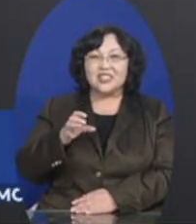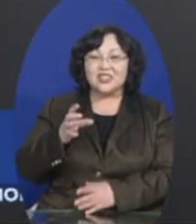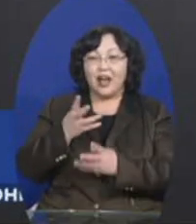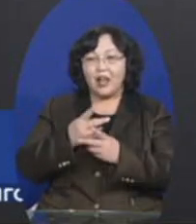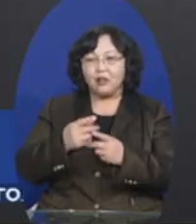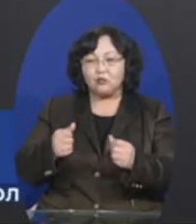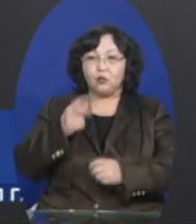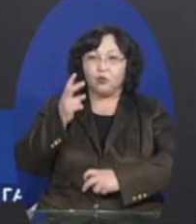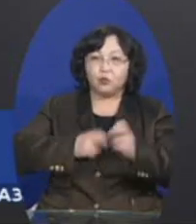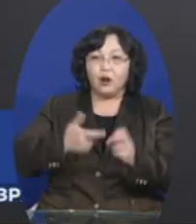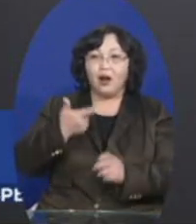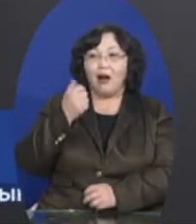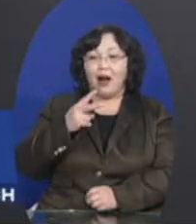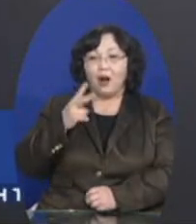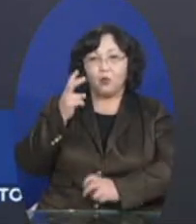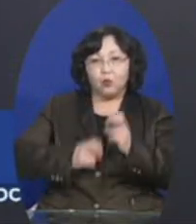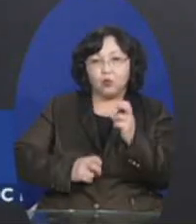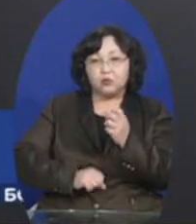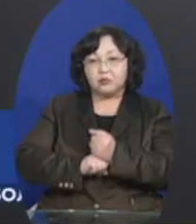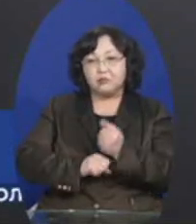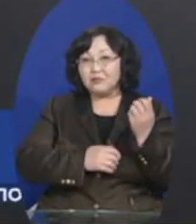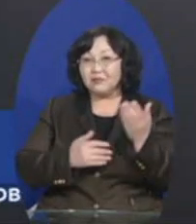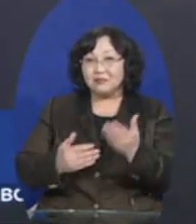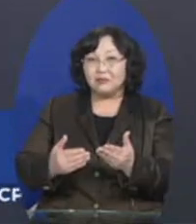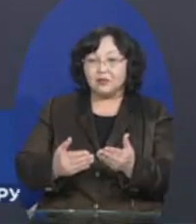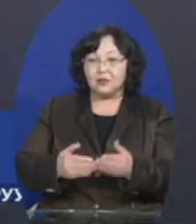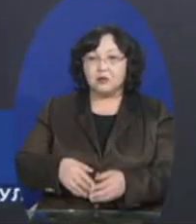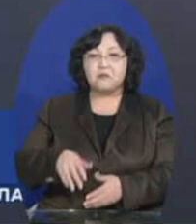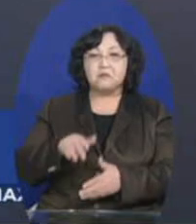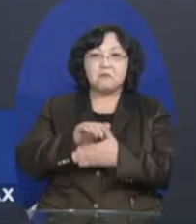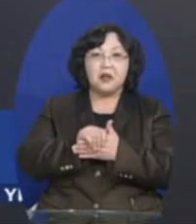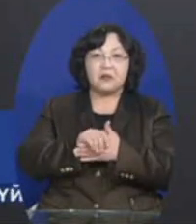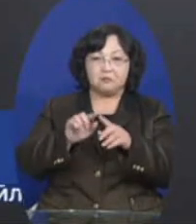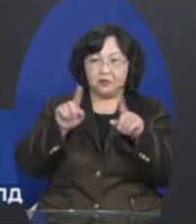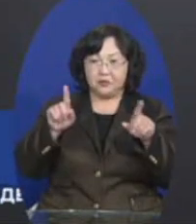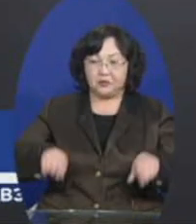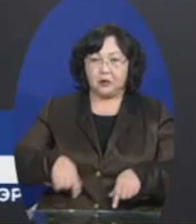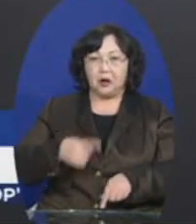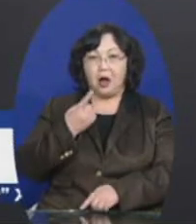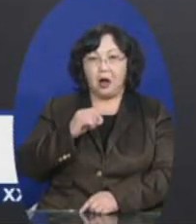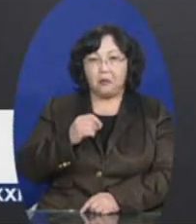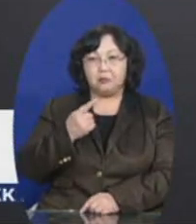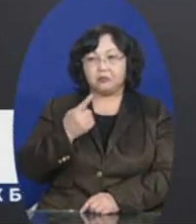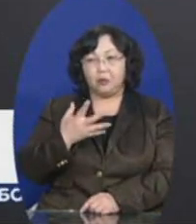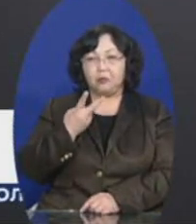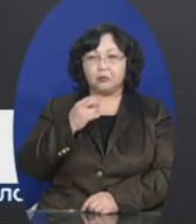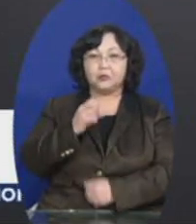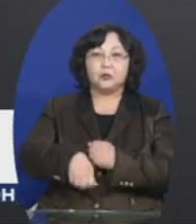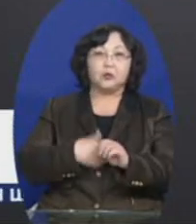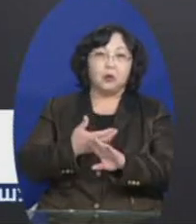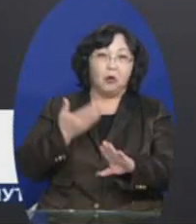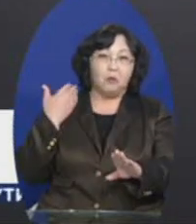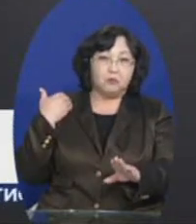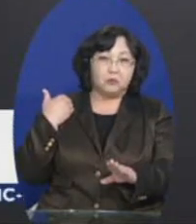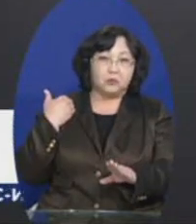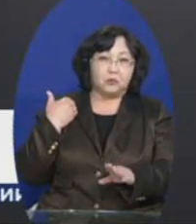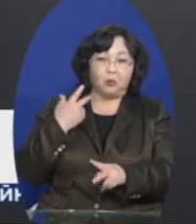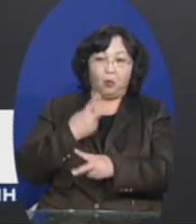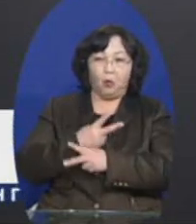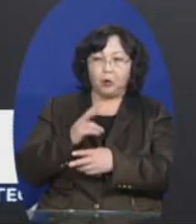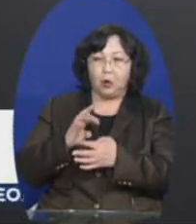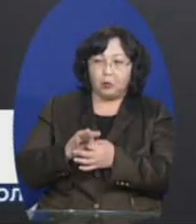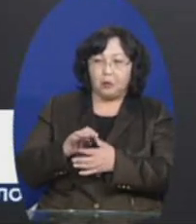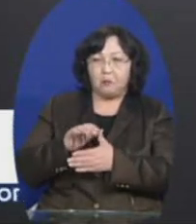үйлдвэрт чи хөрөнгө оруулах гэхэлэр бидний үзүүлж байгаа бичиг баримтууд дандаа 20 жилийн өмнөх юм уу 15 жилийн өмнөх ийм зөвлөлд бол байна. Тийм